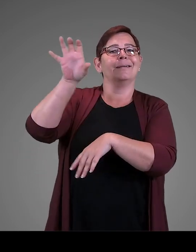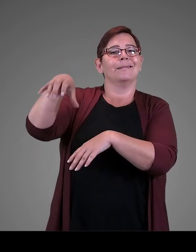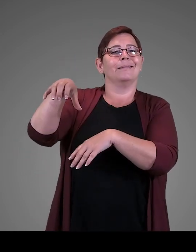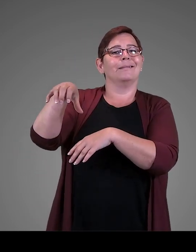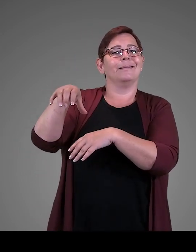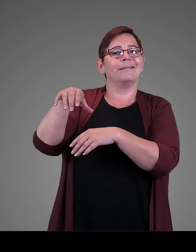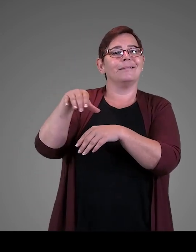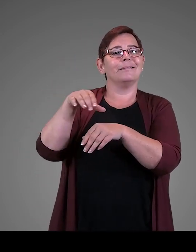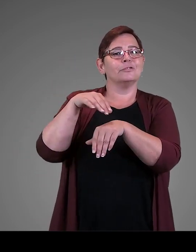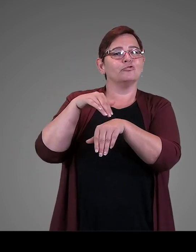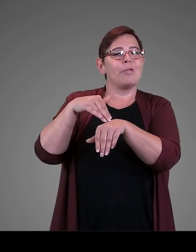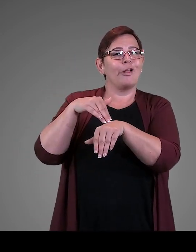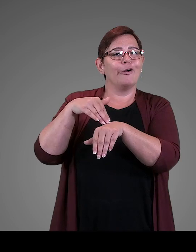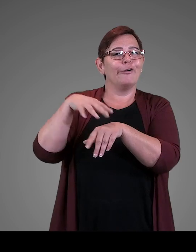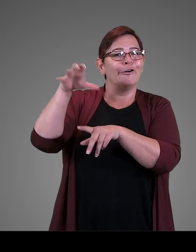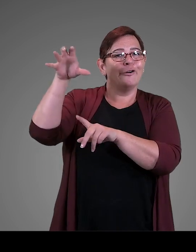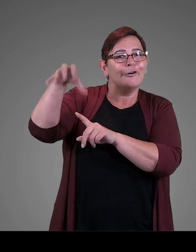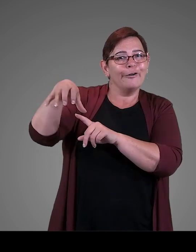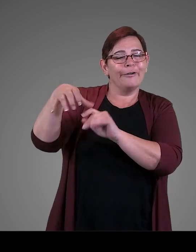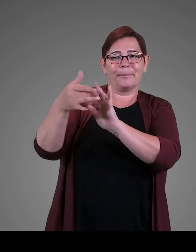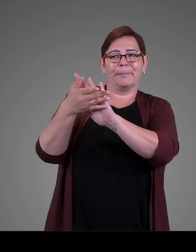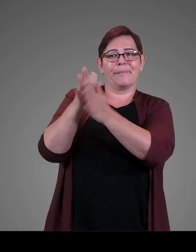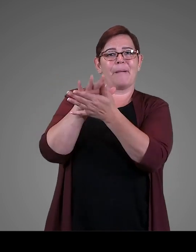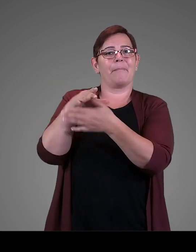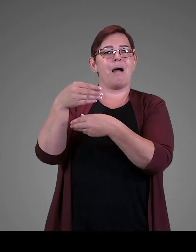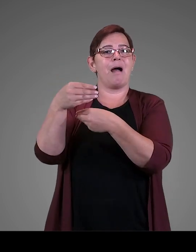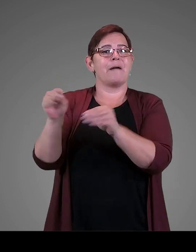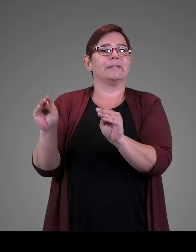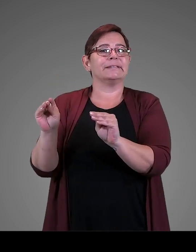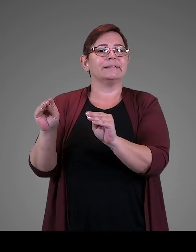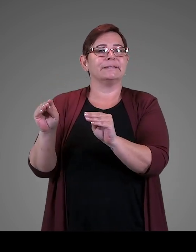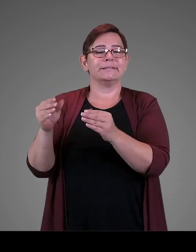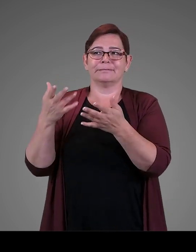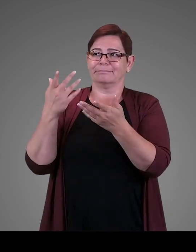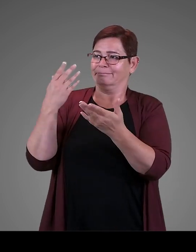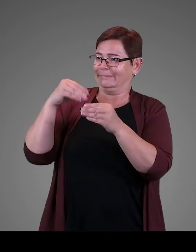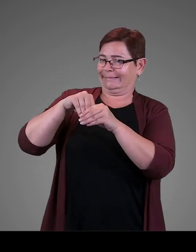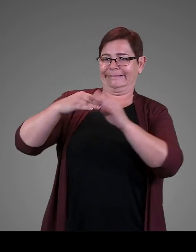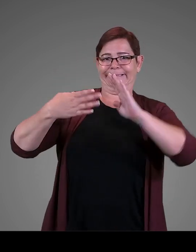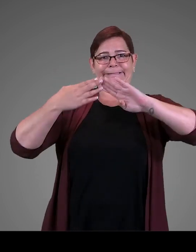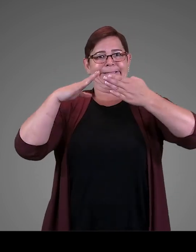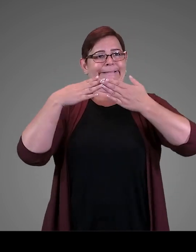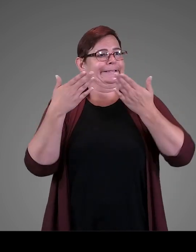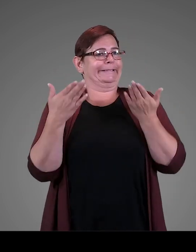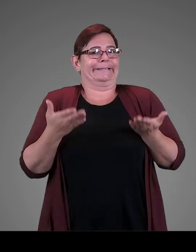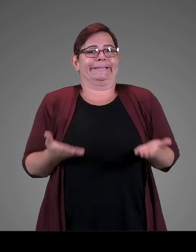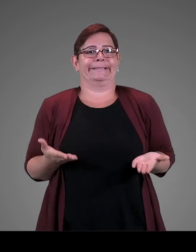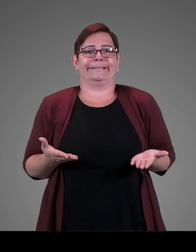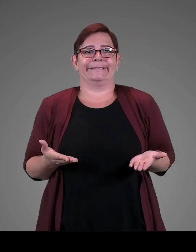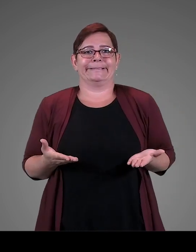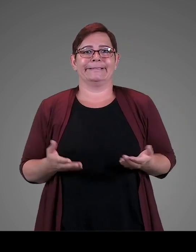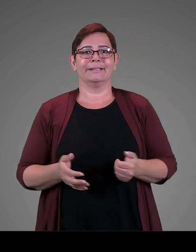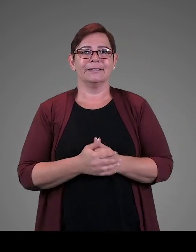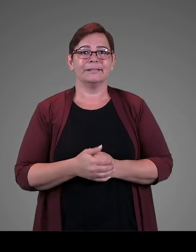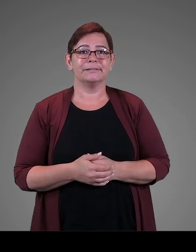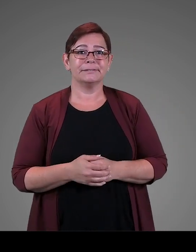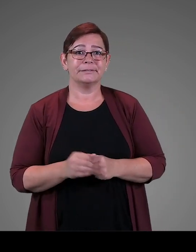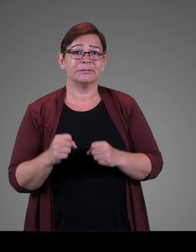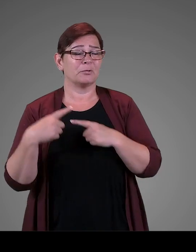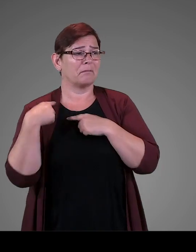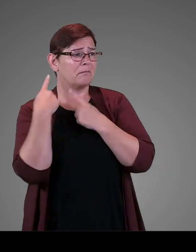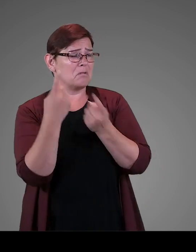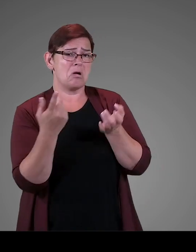est celle de la salle d'exposition pour avoir une roulotte de chantier qui devient le bureau à même la ville. Ça, jusqu'à